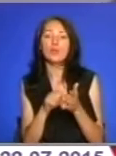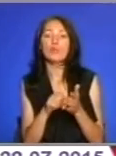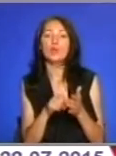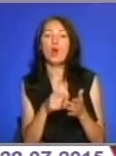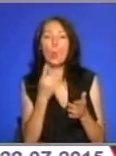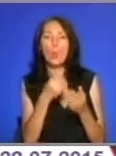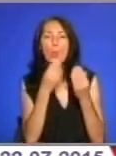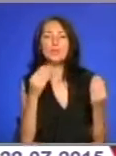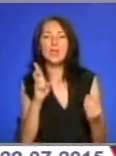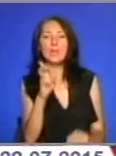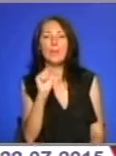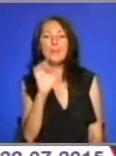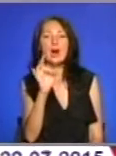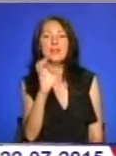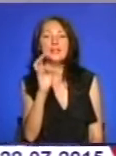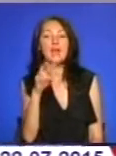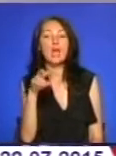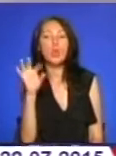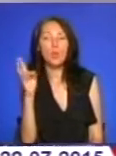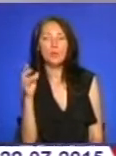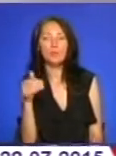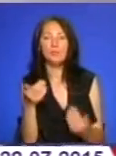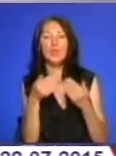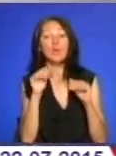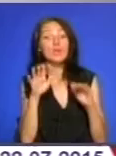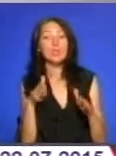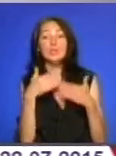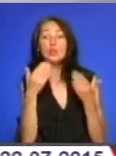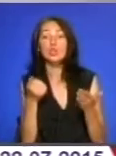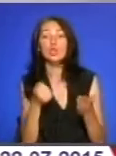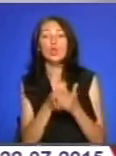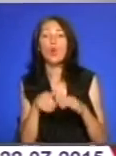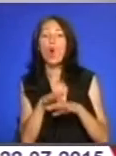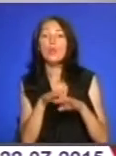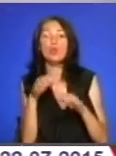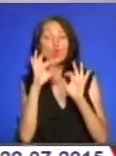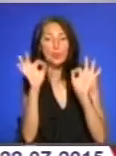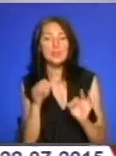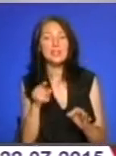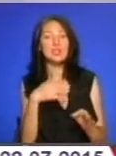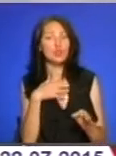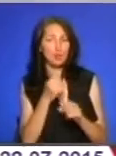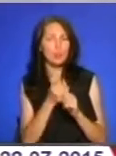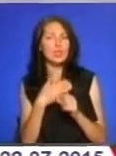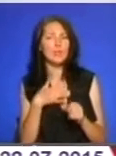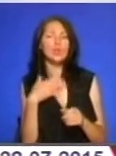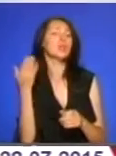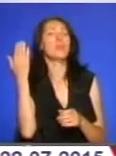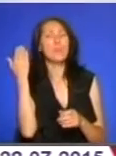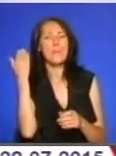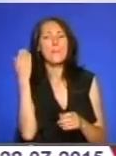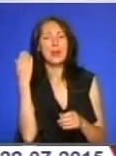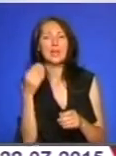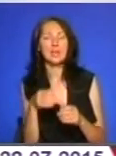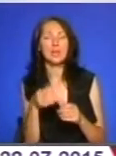Барселони. Вирішила звернутися до народного мистецтва, тому що це те, що робили мої предки, це те, що робили